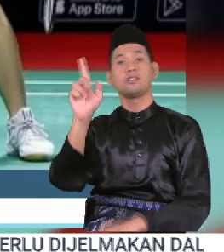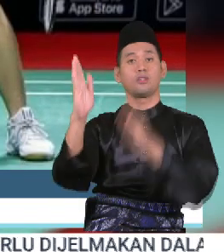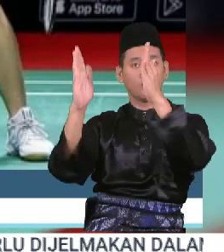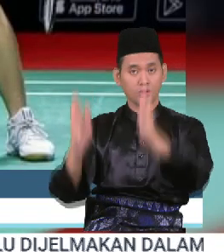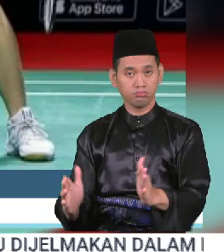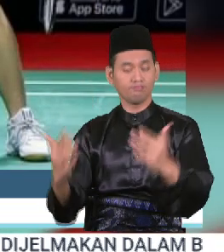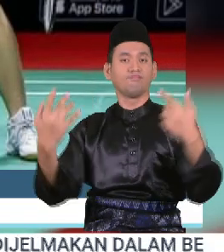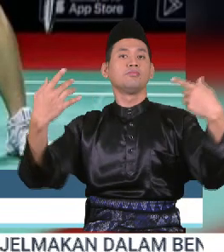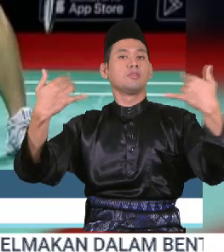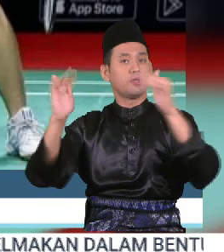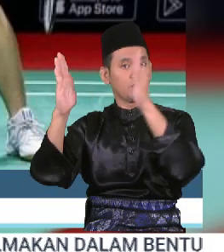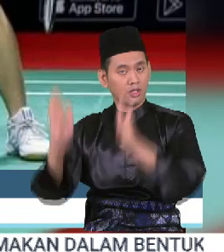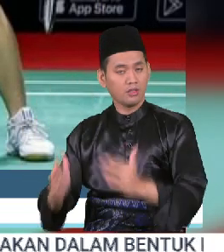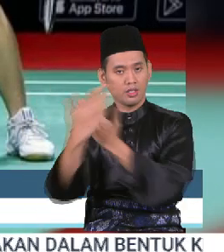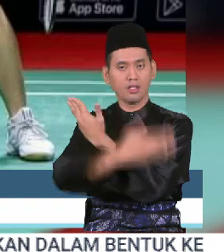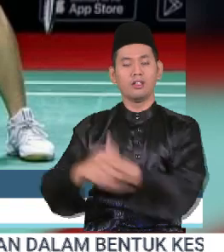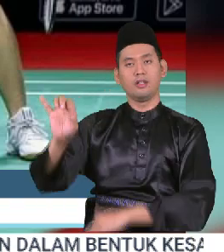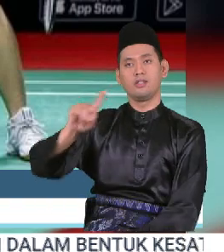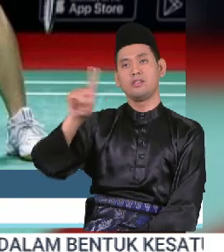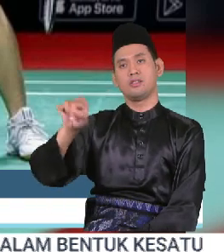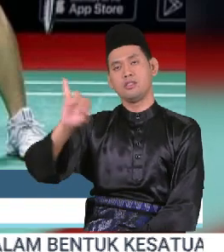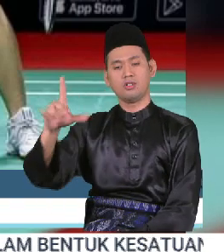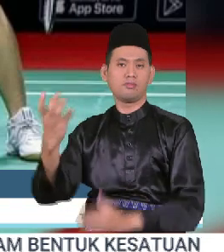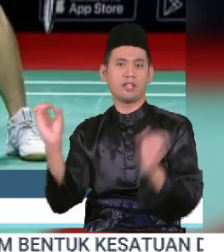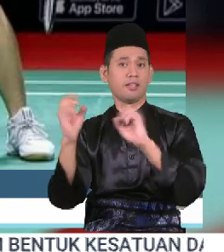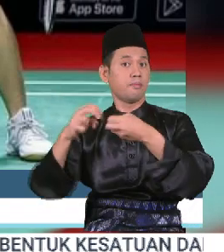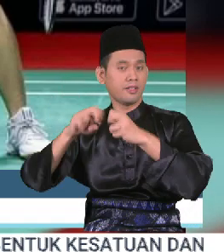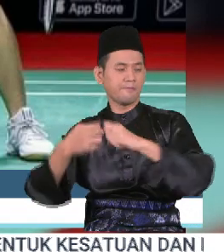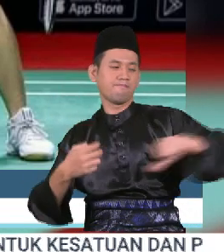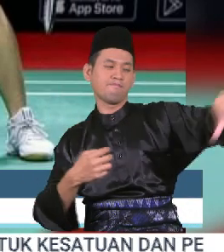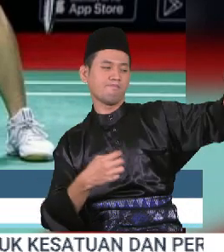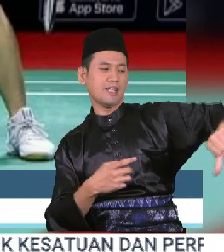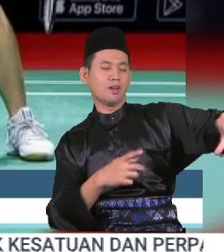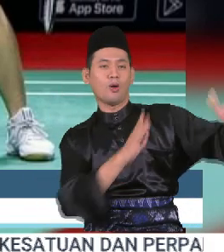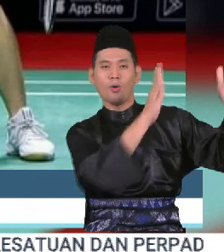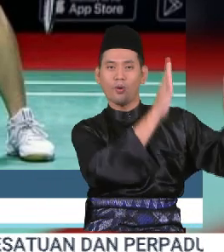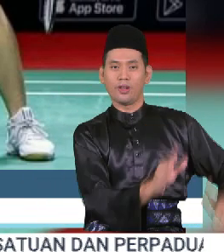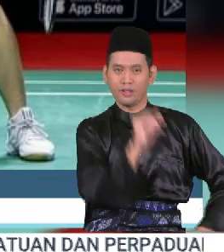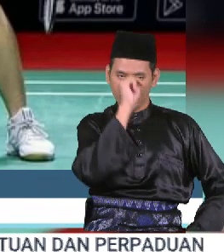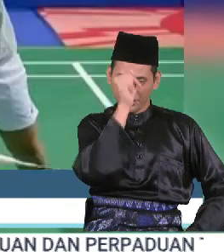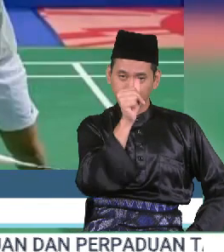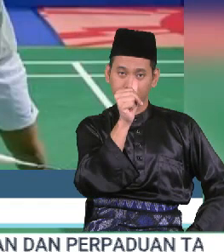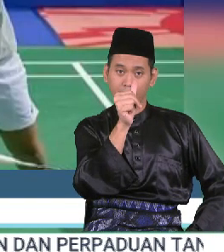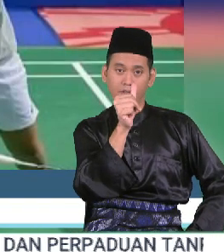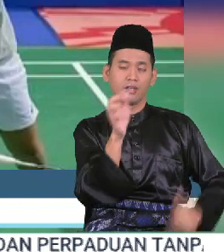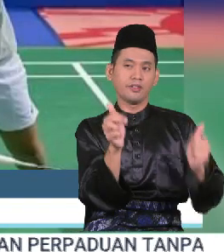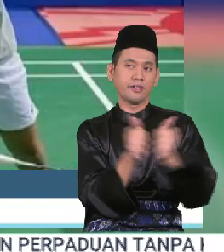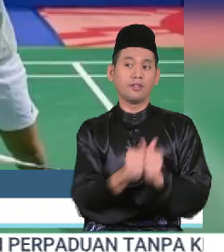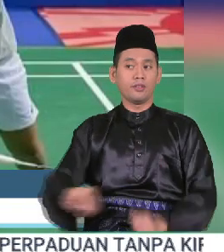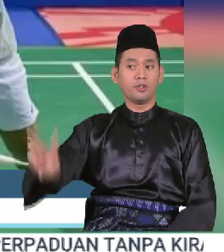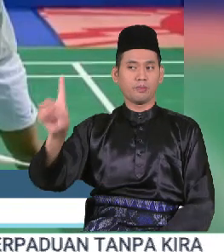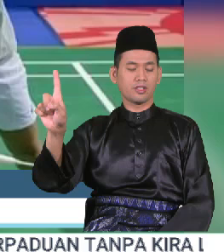lelaki negara Ng Zi Yong tidak berdepan masalah untuk menumpaskan pemain dari India, Mithun Manjunath dengan aksi straight